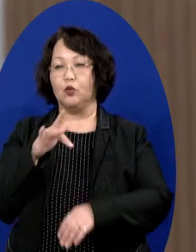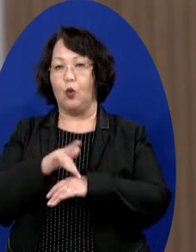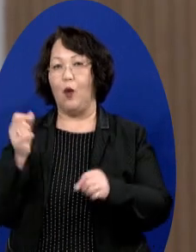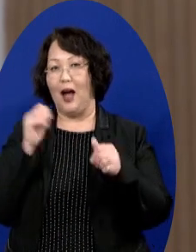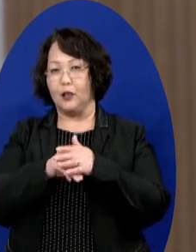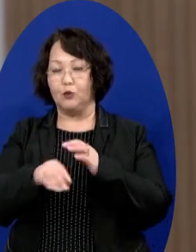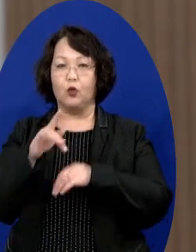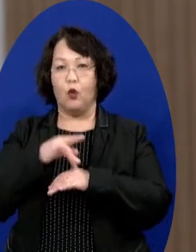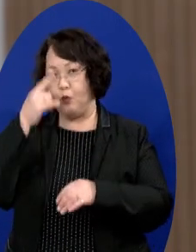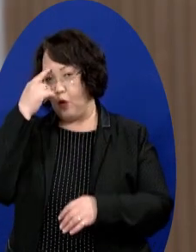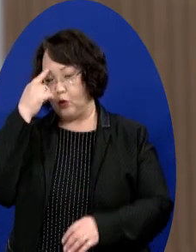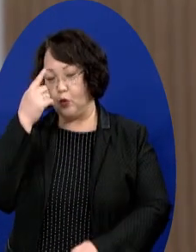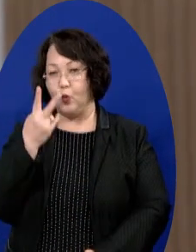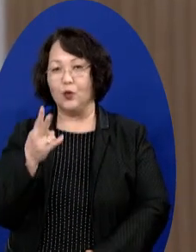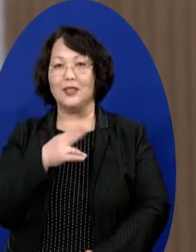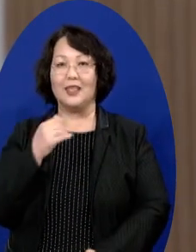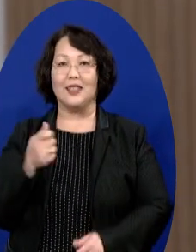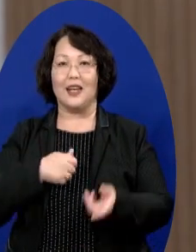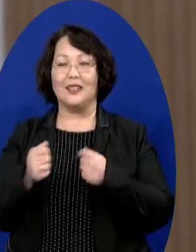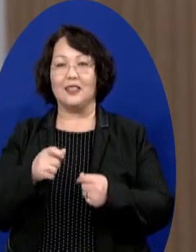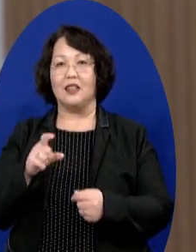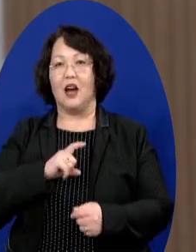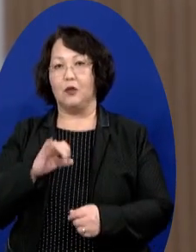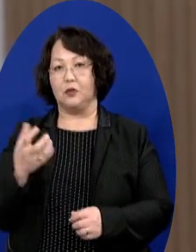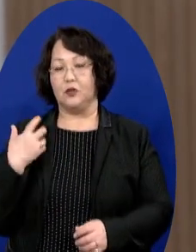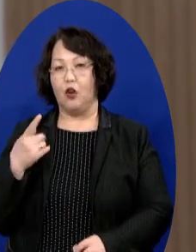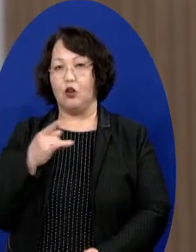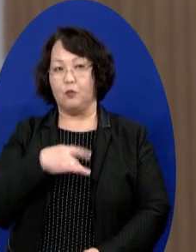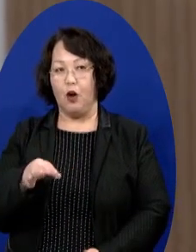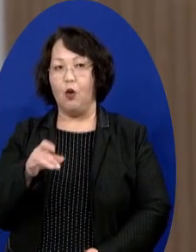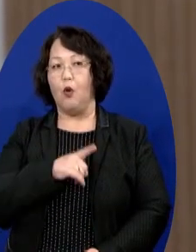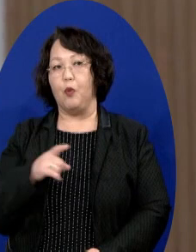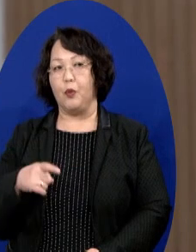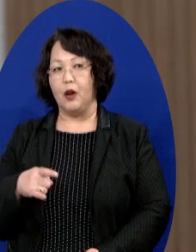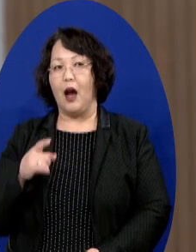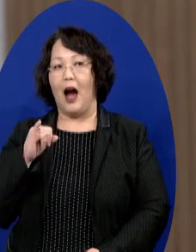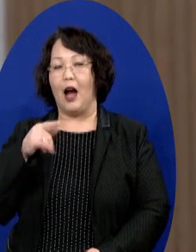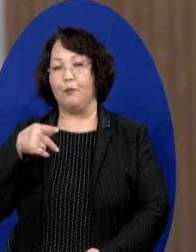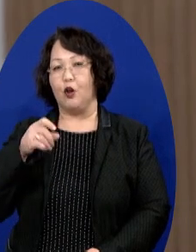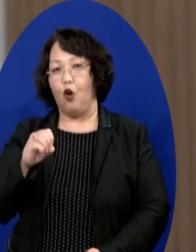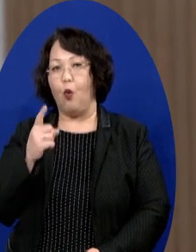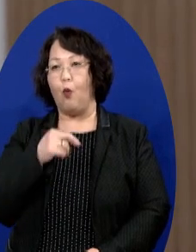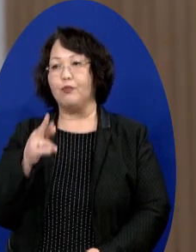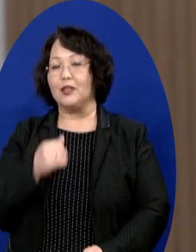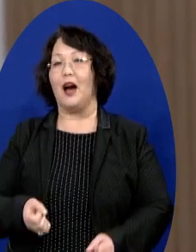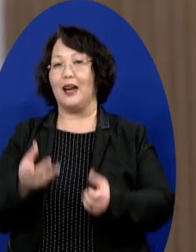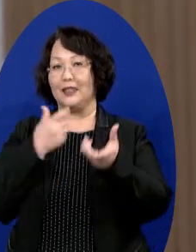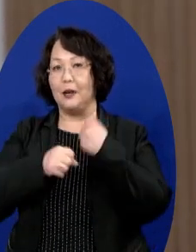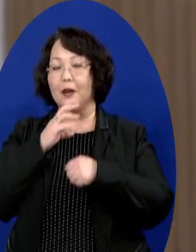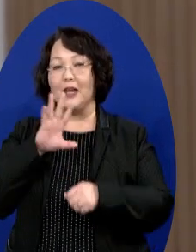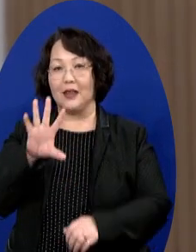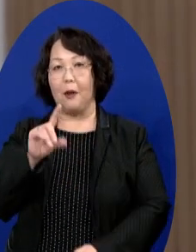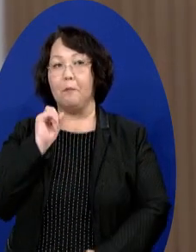төв болон Монголын үндсаасны арилжаа эрхлэгчтэй холбоо зам мөн арилжааны IPO-г хийх гэж байгаа 5 банкны төлөөлөлтөд хамтран энэ удаад бид